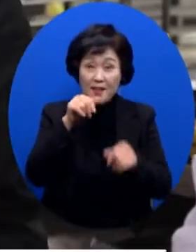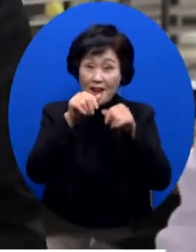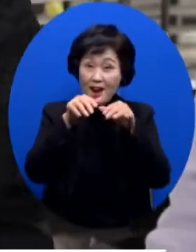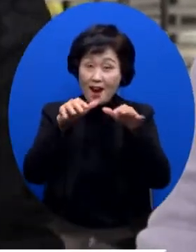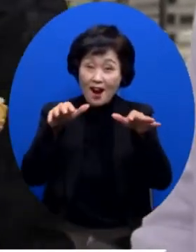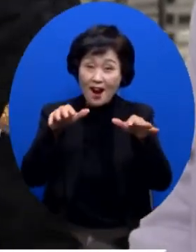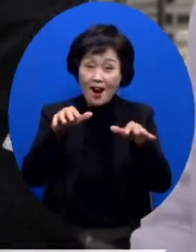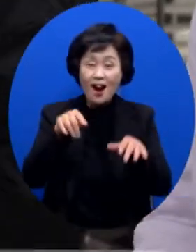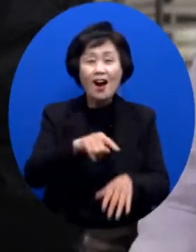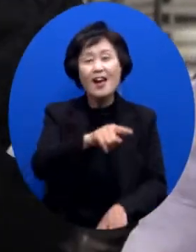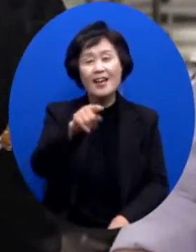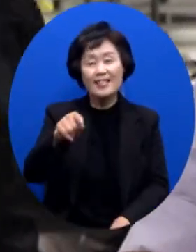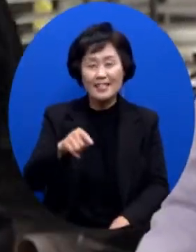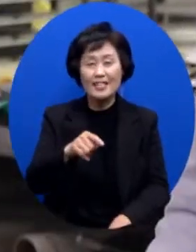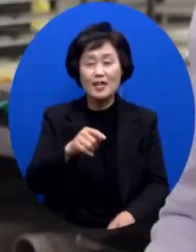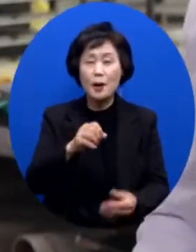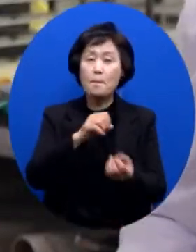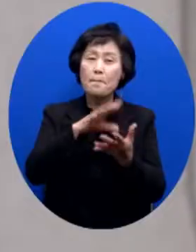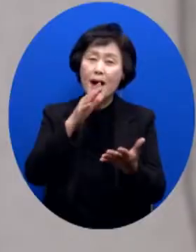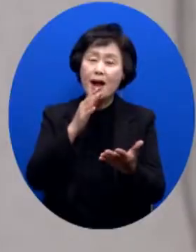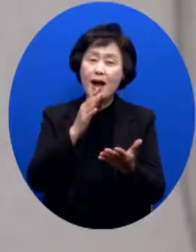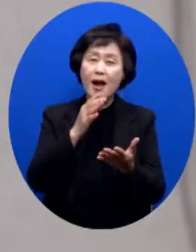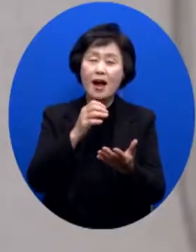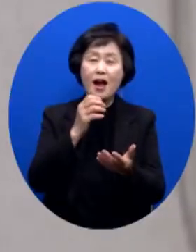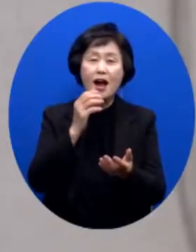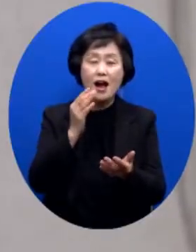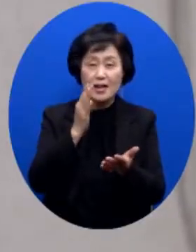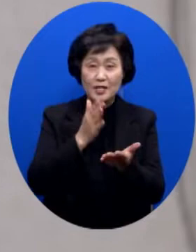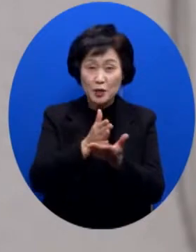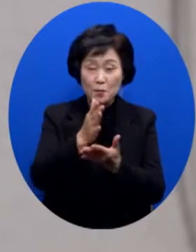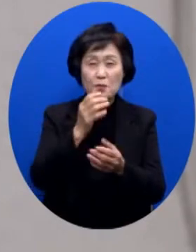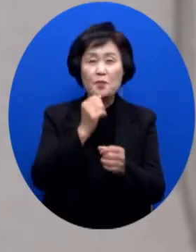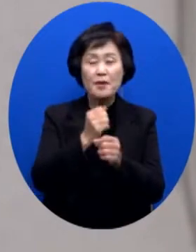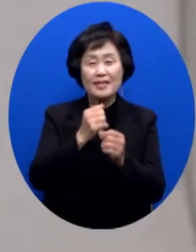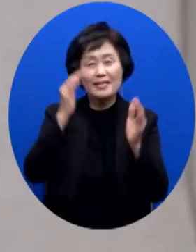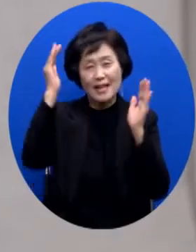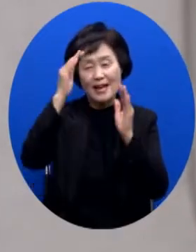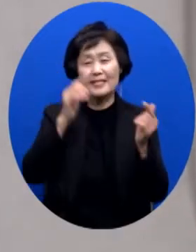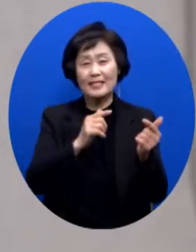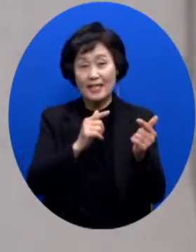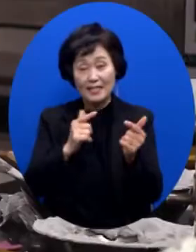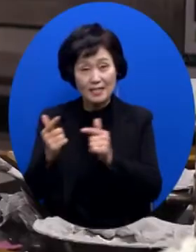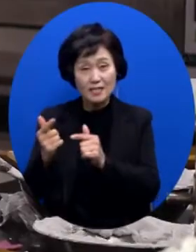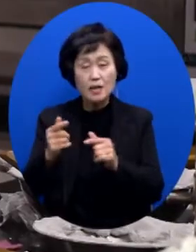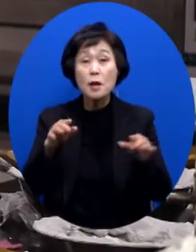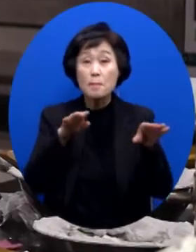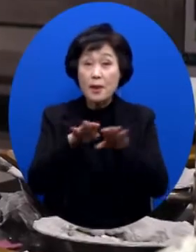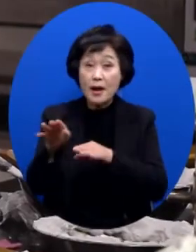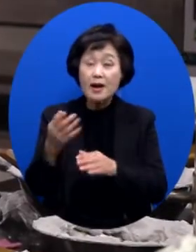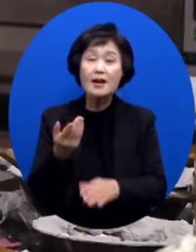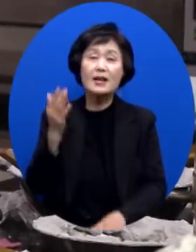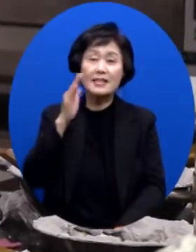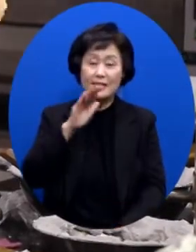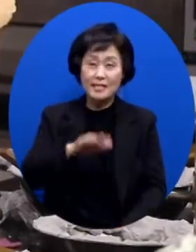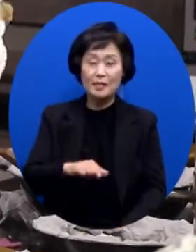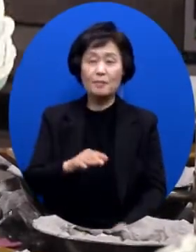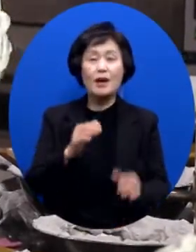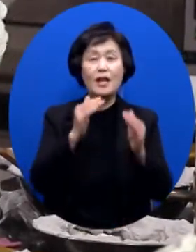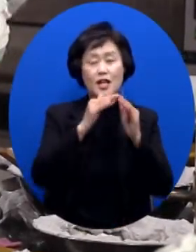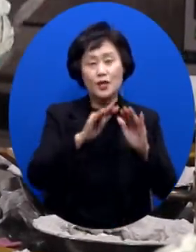제과제빵을 전공하는 학생들. 방학을 맞았지만 이웃돕기에 동참하기 위해 학교로 발걸음을